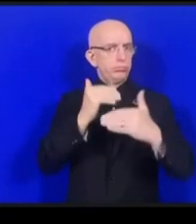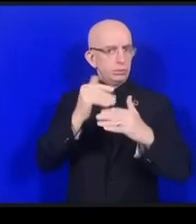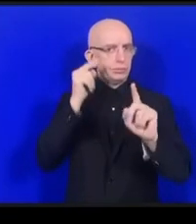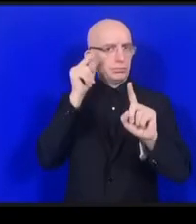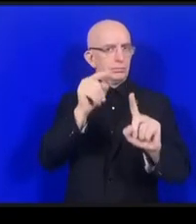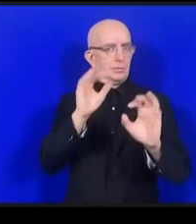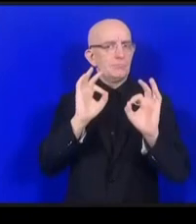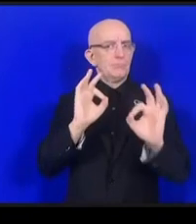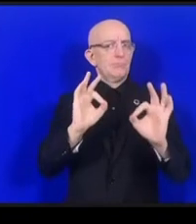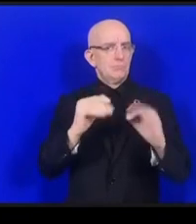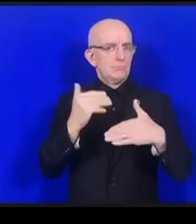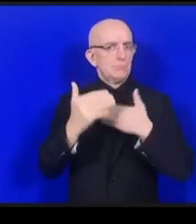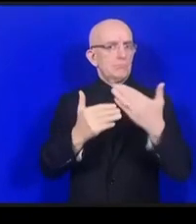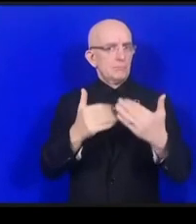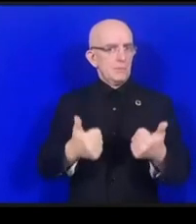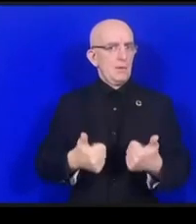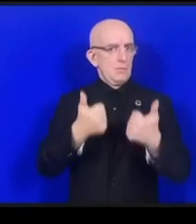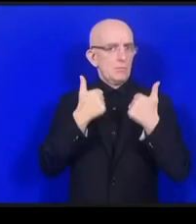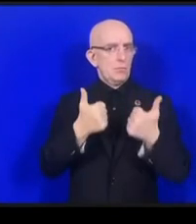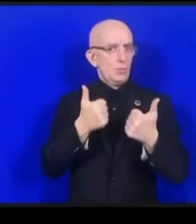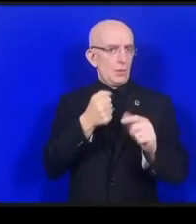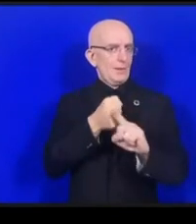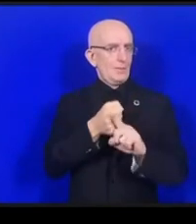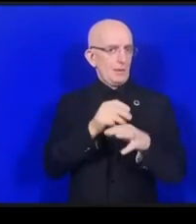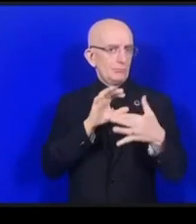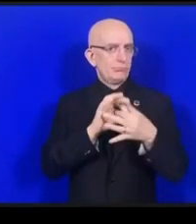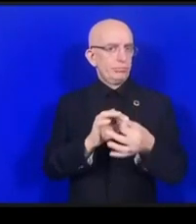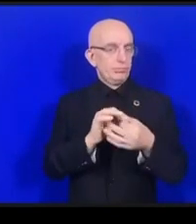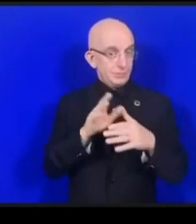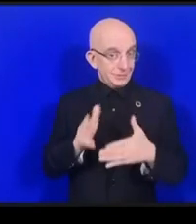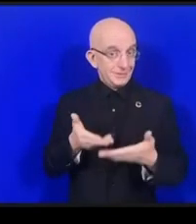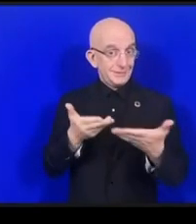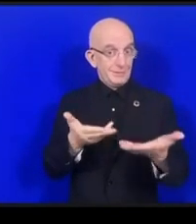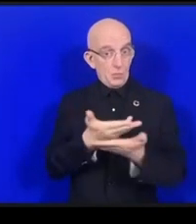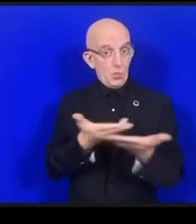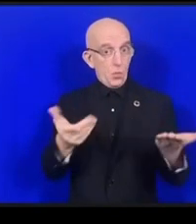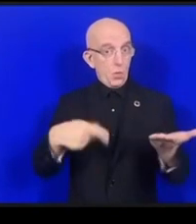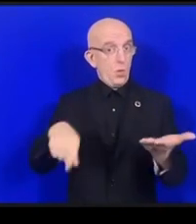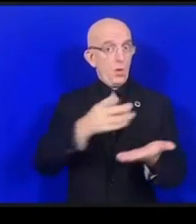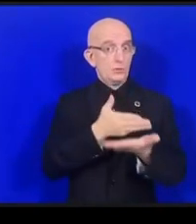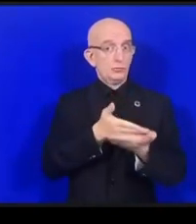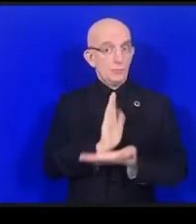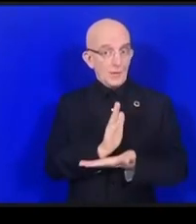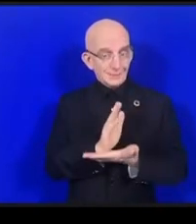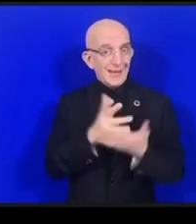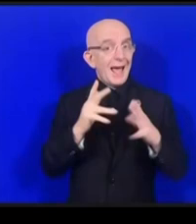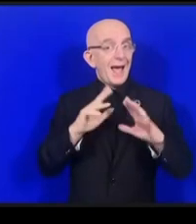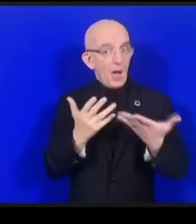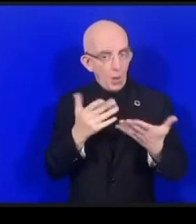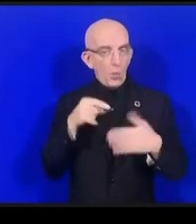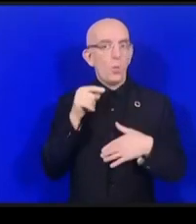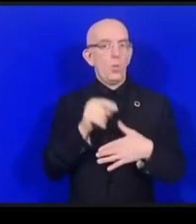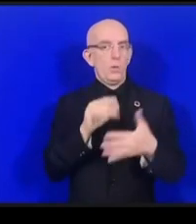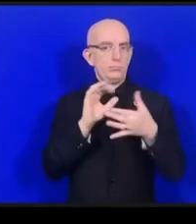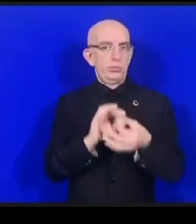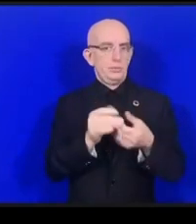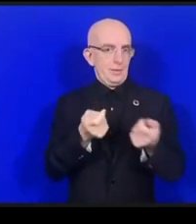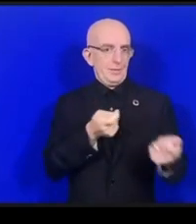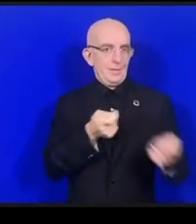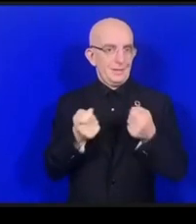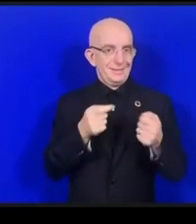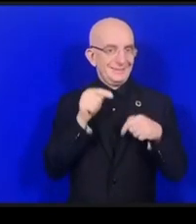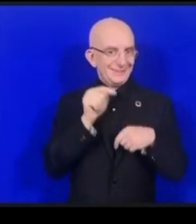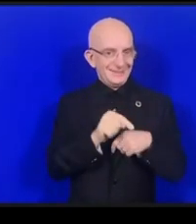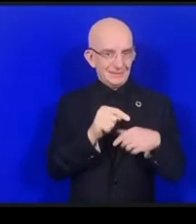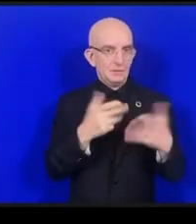на выполнени этой работы как обеспечить свободный доступ к информации для нас